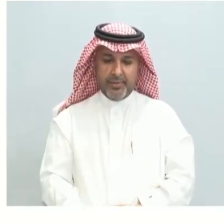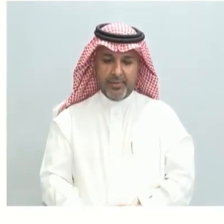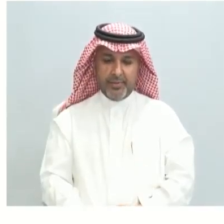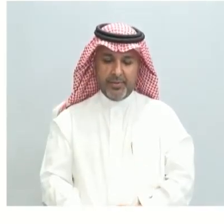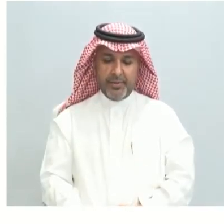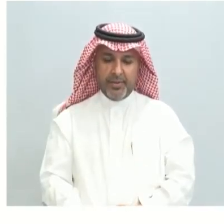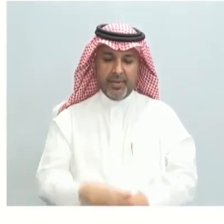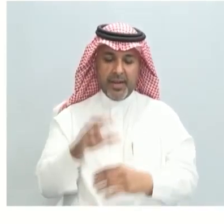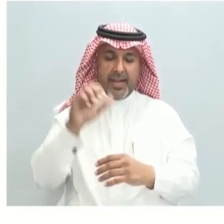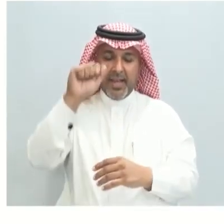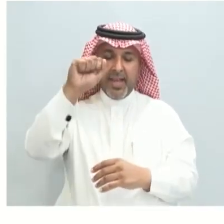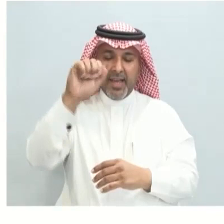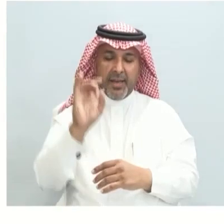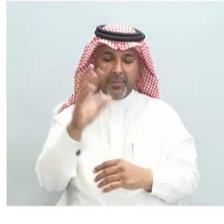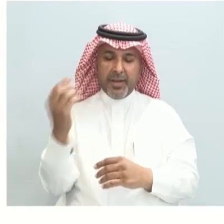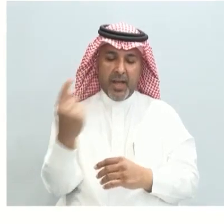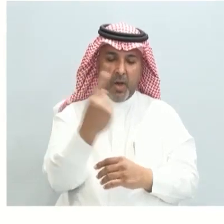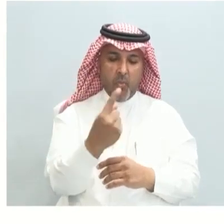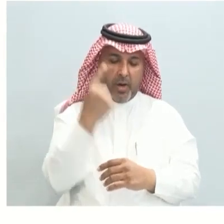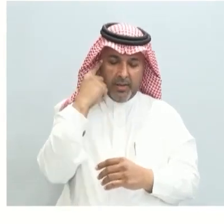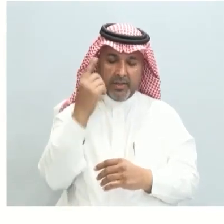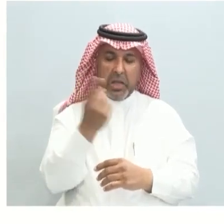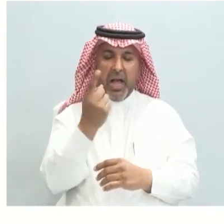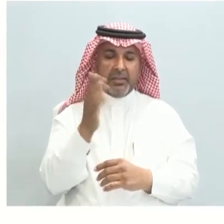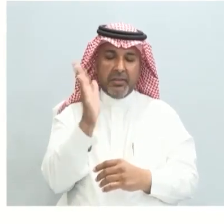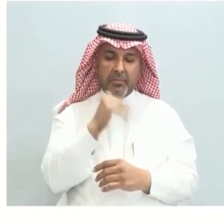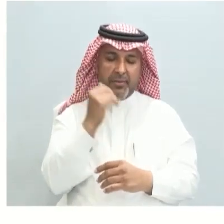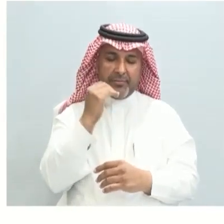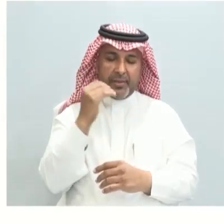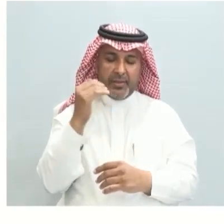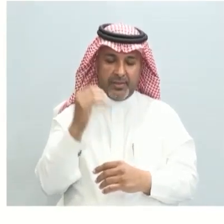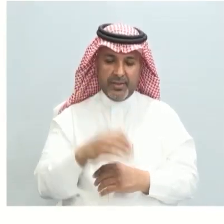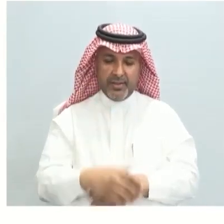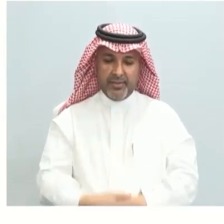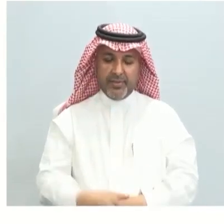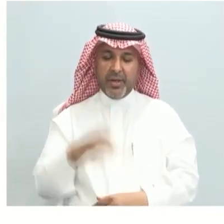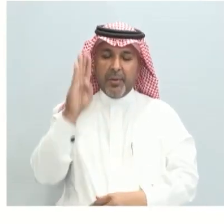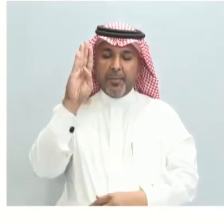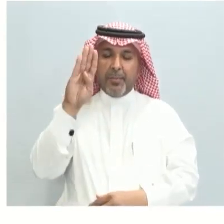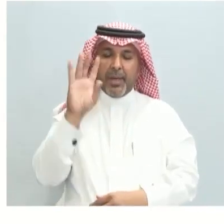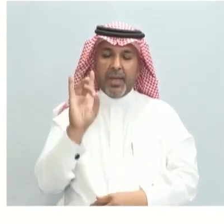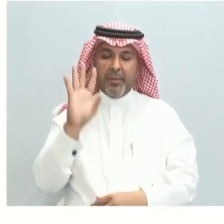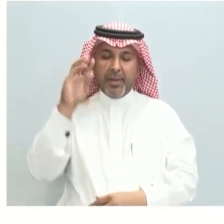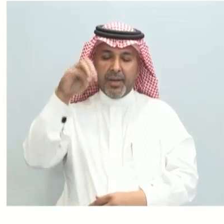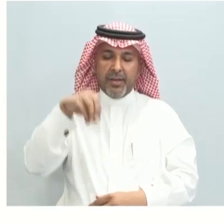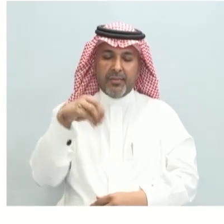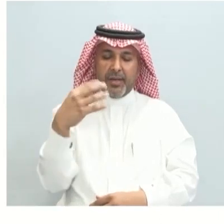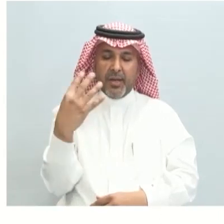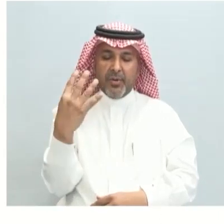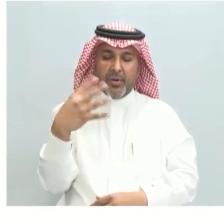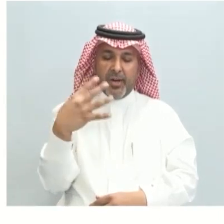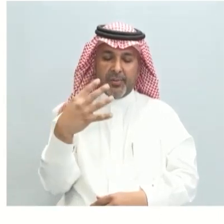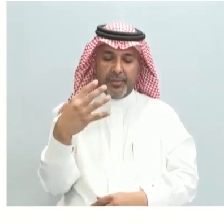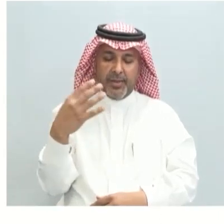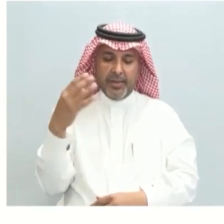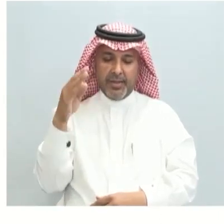40 تي والواحد ما يحتاج نكتبها لأنه زي ما قلنا الواحد يعني ما تكتب لأنه مضروبة في الكوساين فبالتالي خلاص